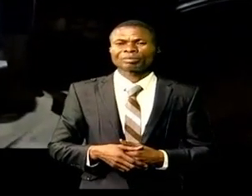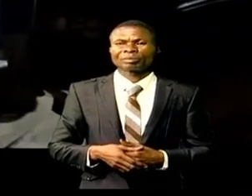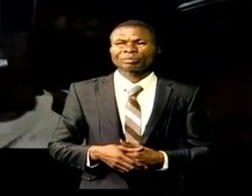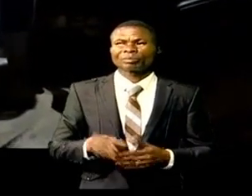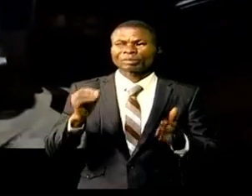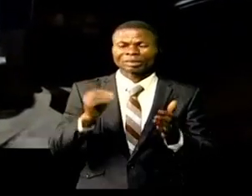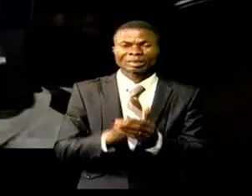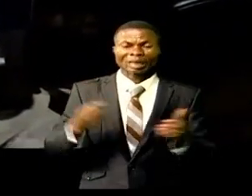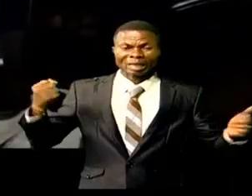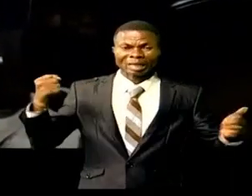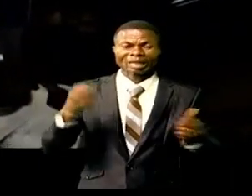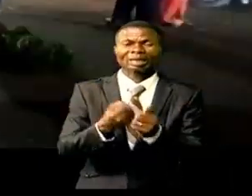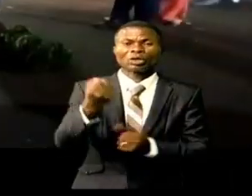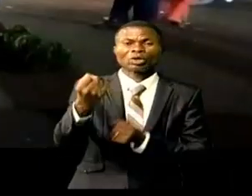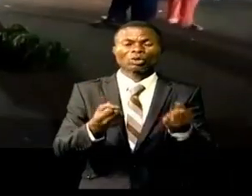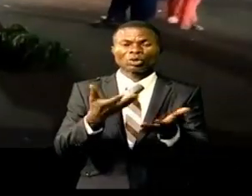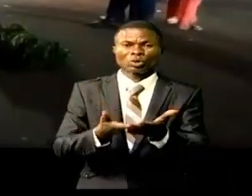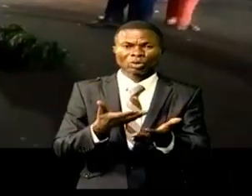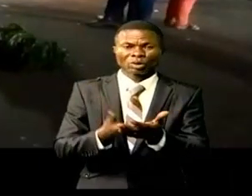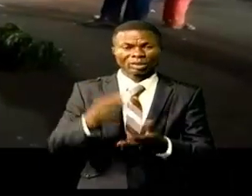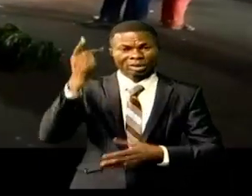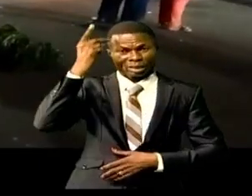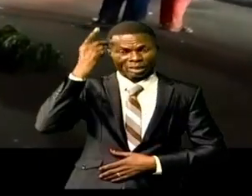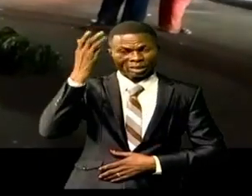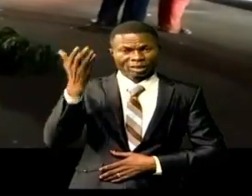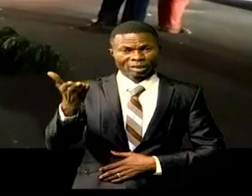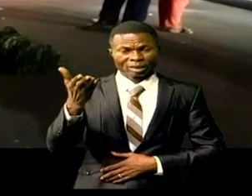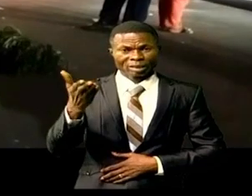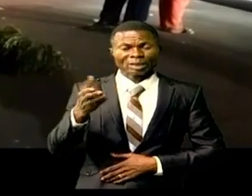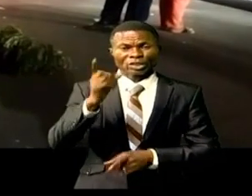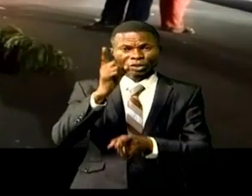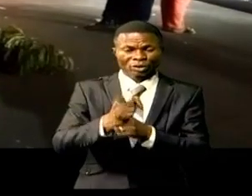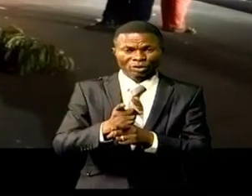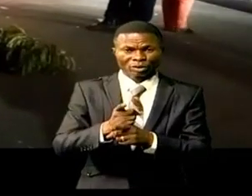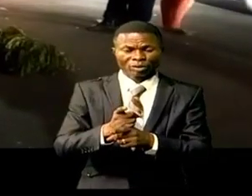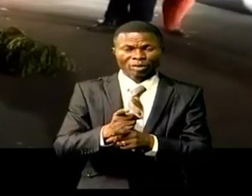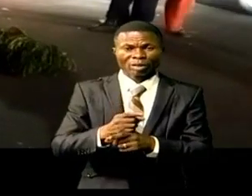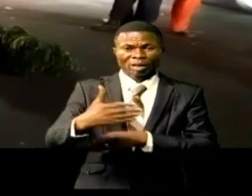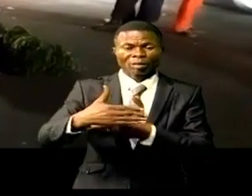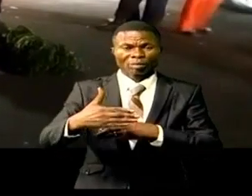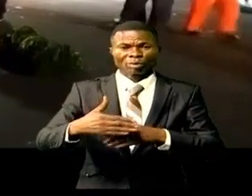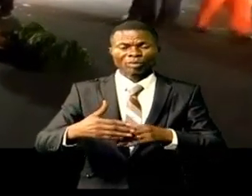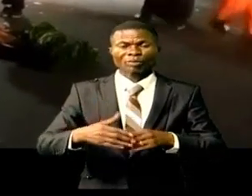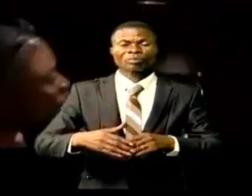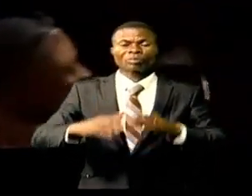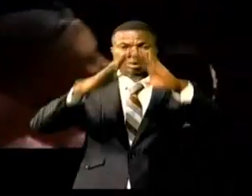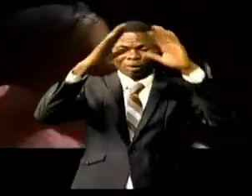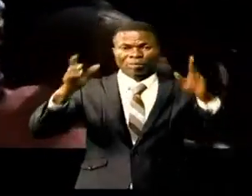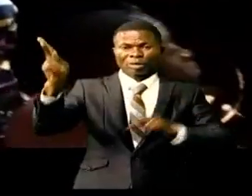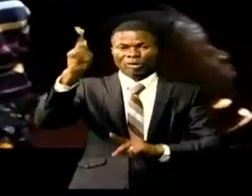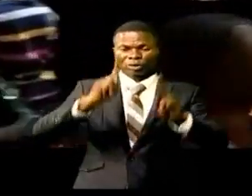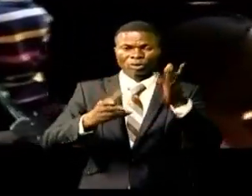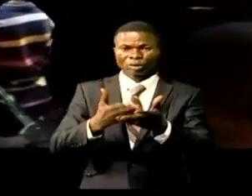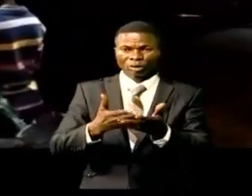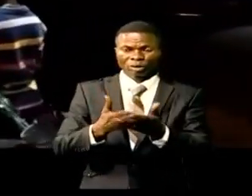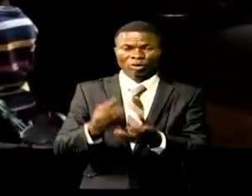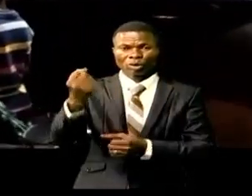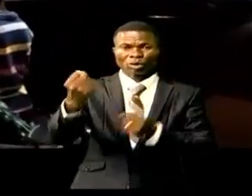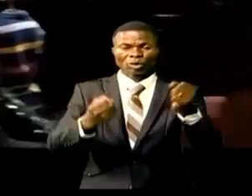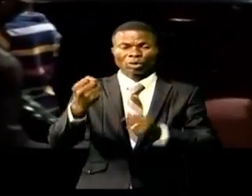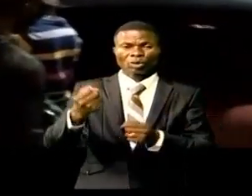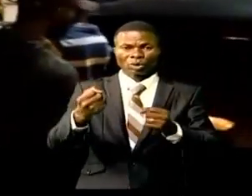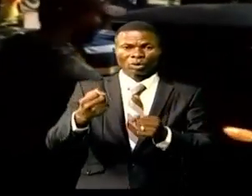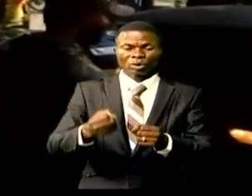Encore un accident de circulation routière à Kinshasa, plus précisément au niveau du boulevard Triomphal. Il s'agit d'un camion de